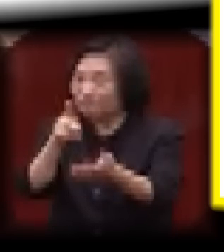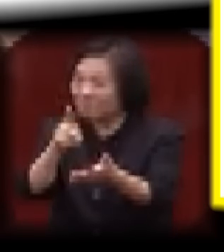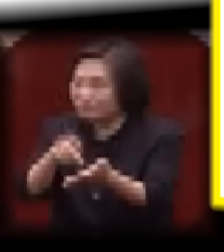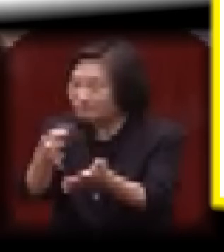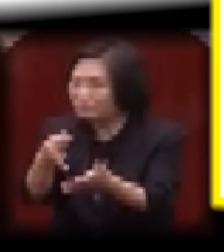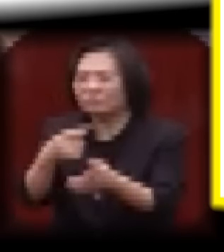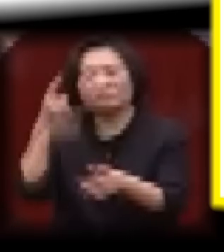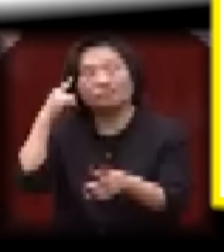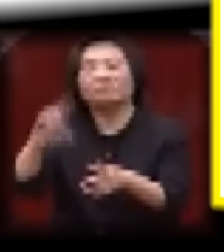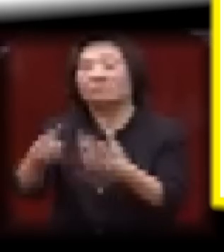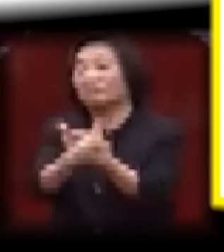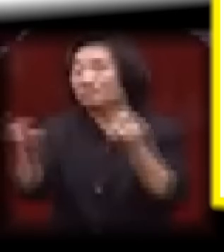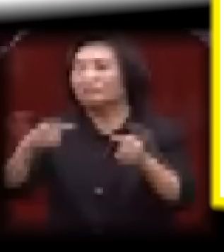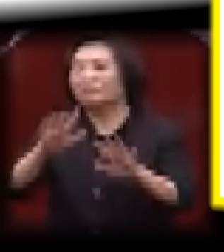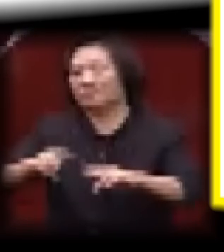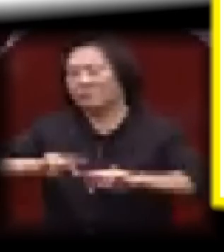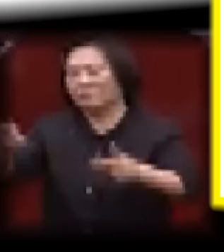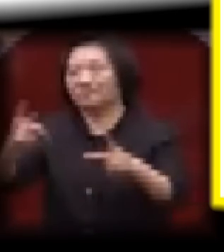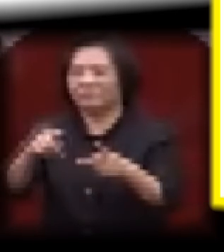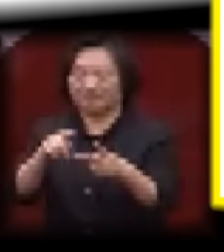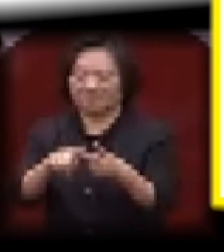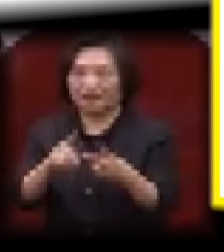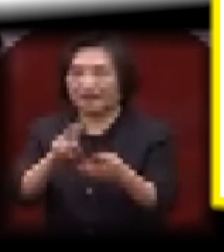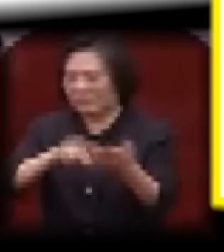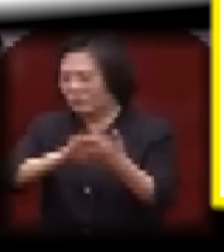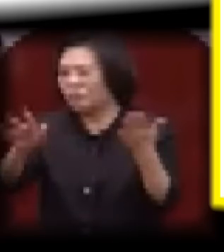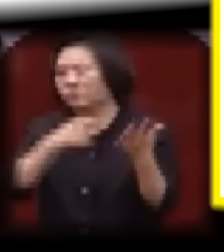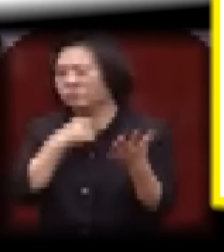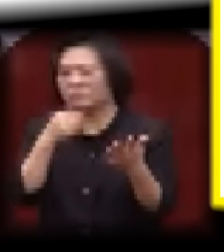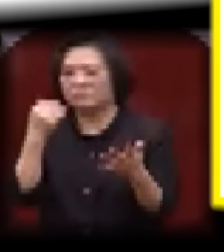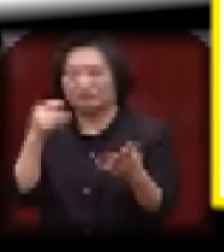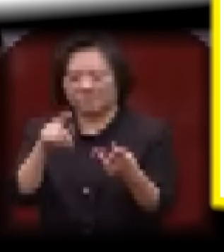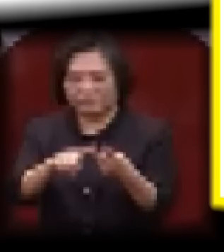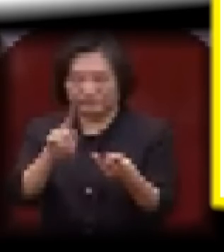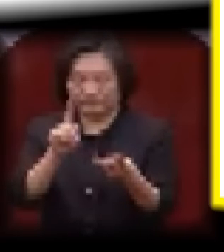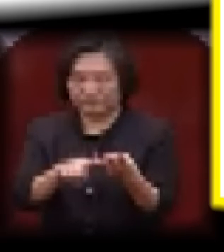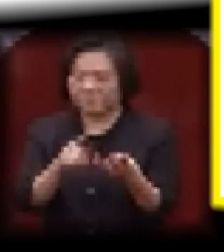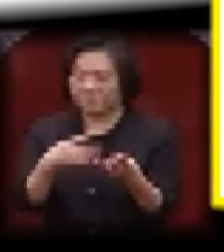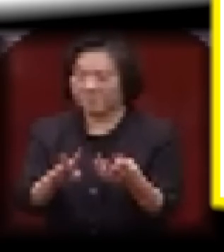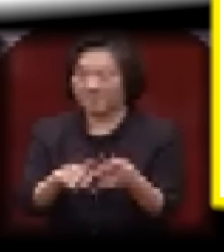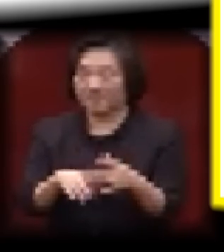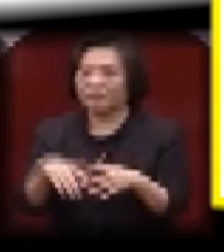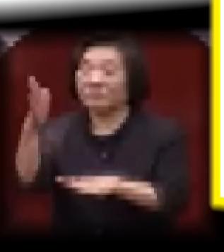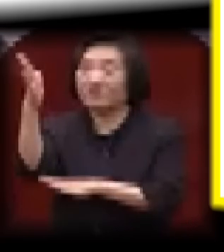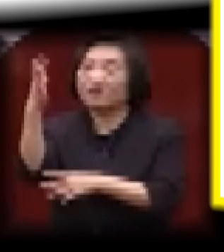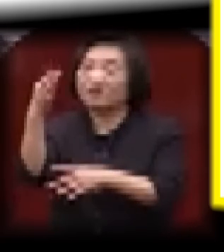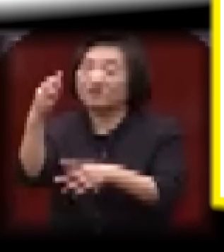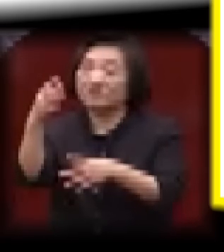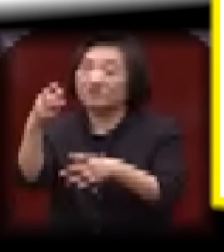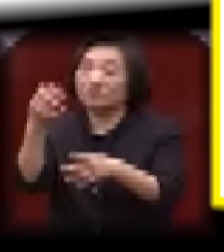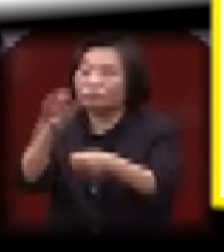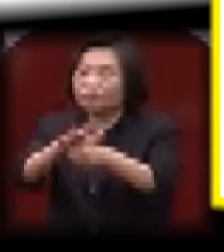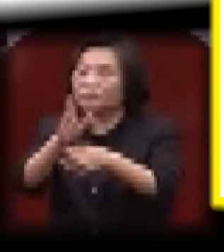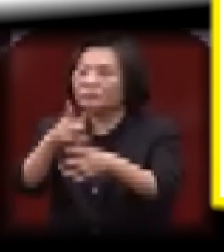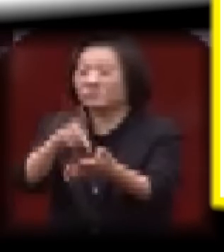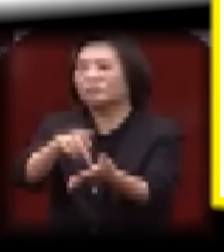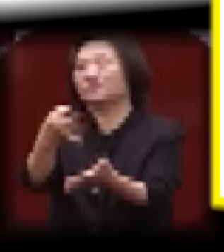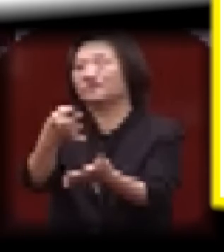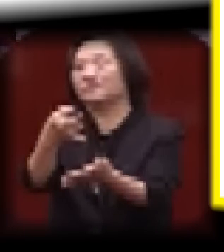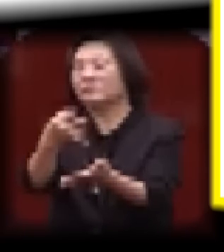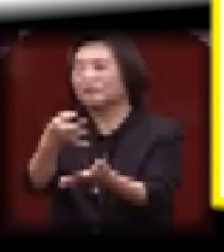代管的一个这个基础，这个不解决我对包租代管不会有效率。那租金补贴的话大概我们现